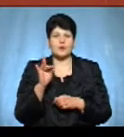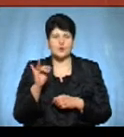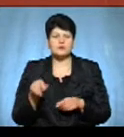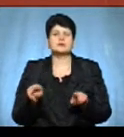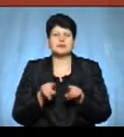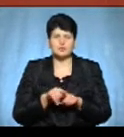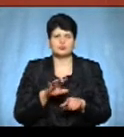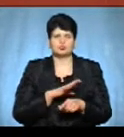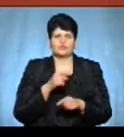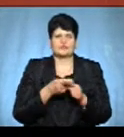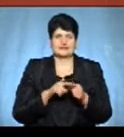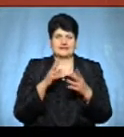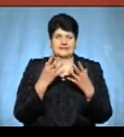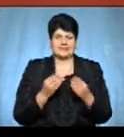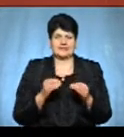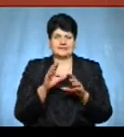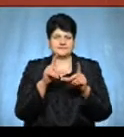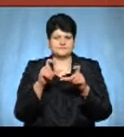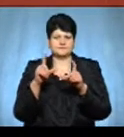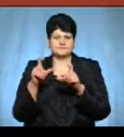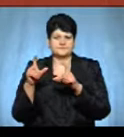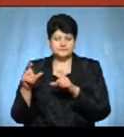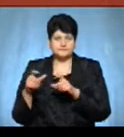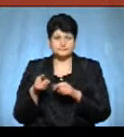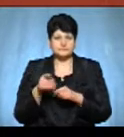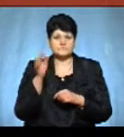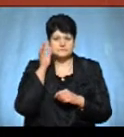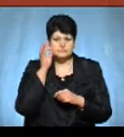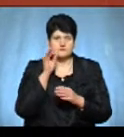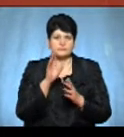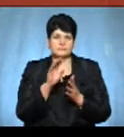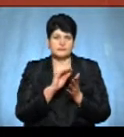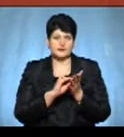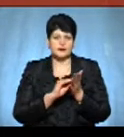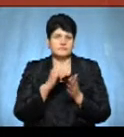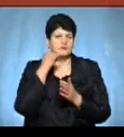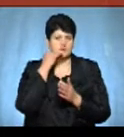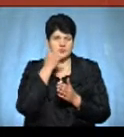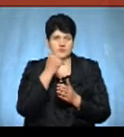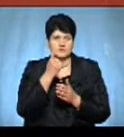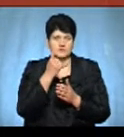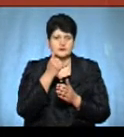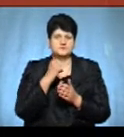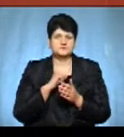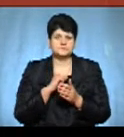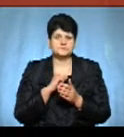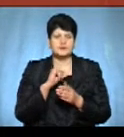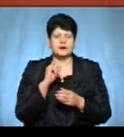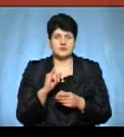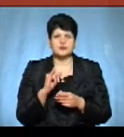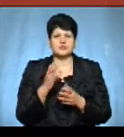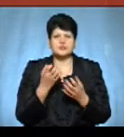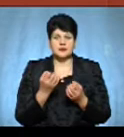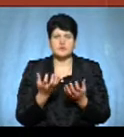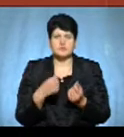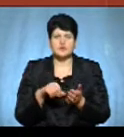у ці криваві дні на Майдані, він це все фотографував, і його спогади ми записали телефоном, оскільки Ігор